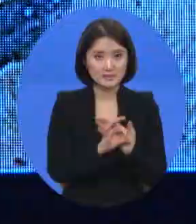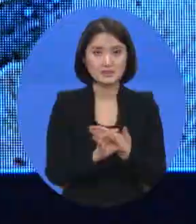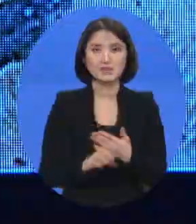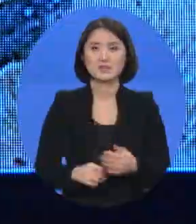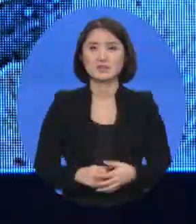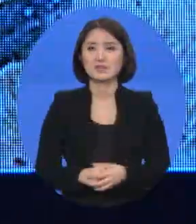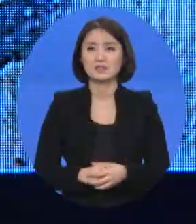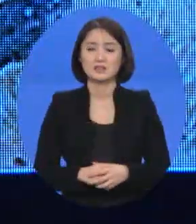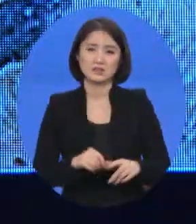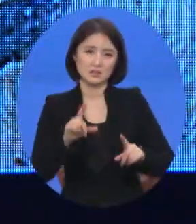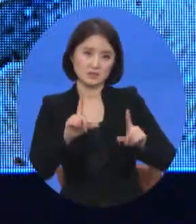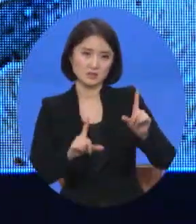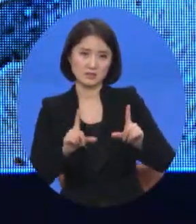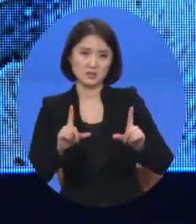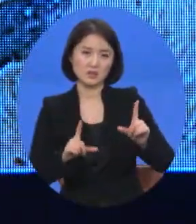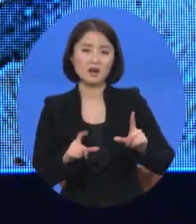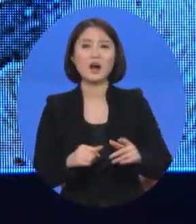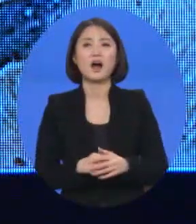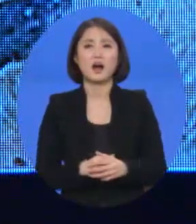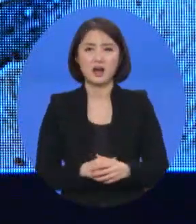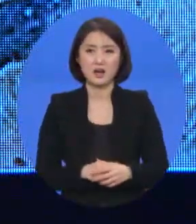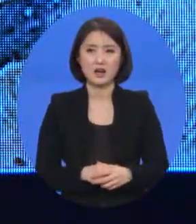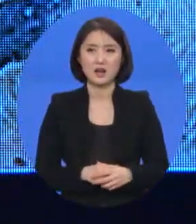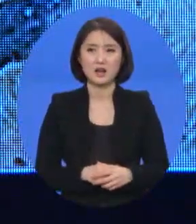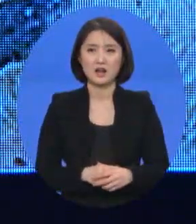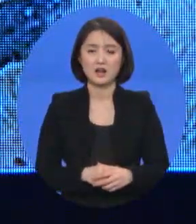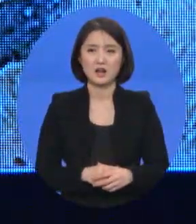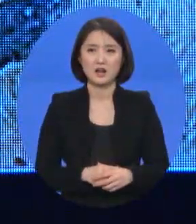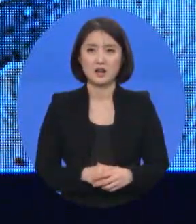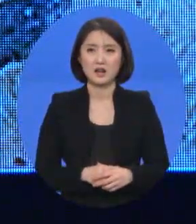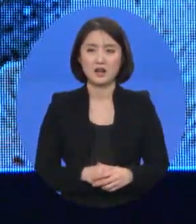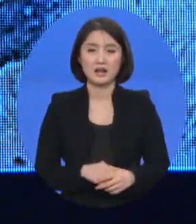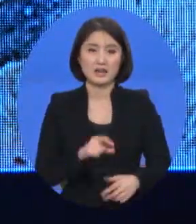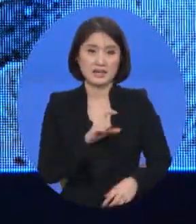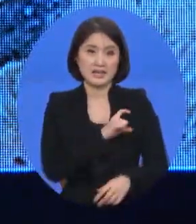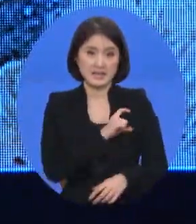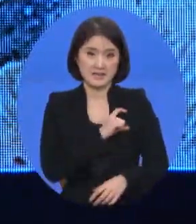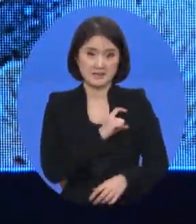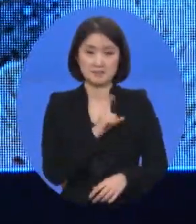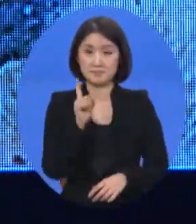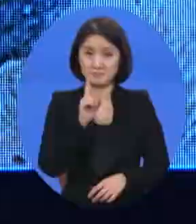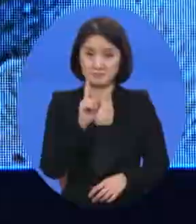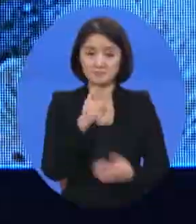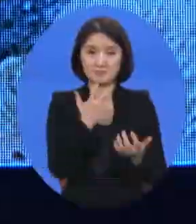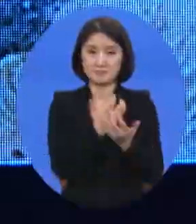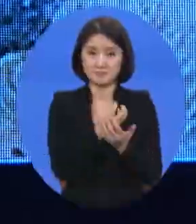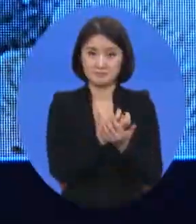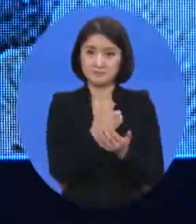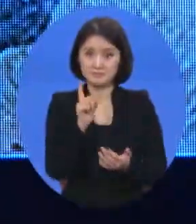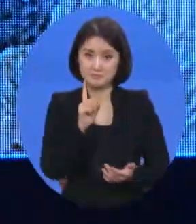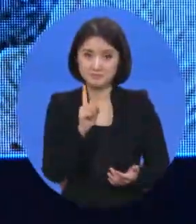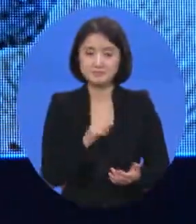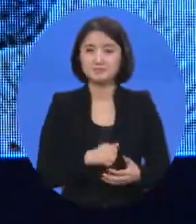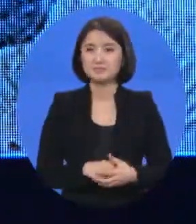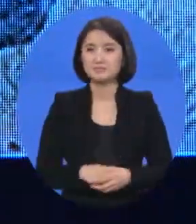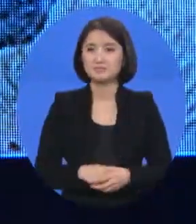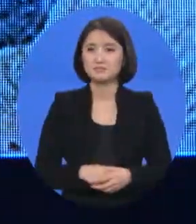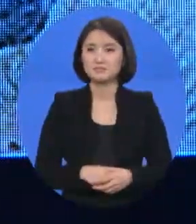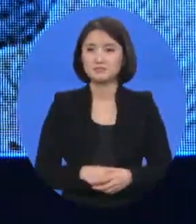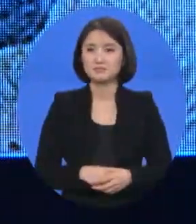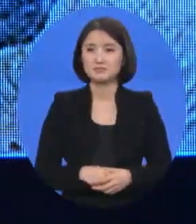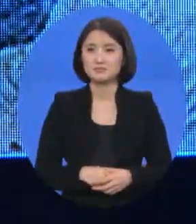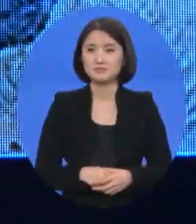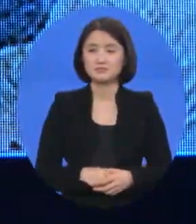좀 모양을 따서 이름을 붙였는데 요 제비 고천 한자로 여의